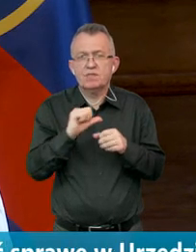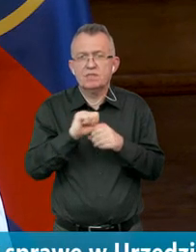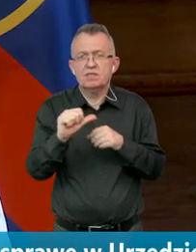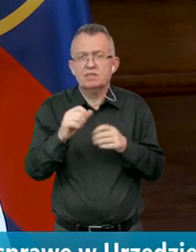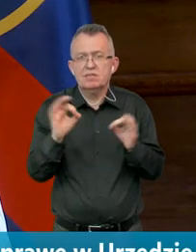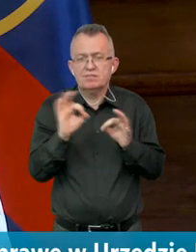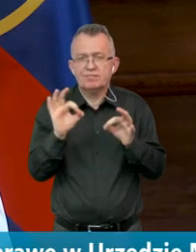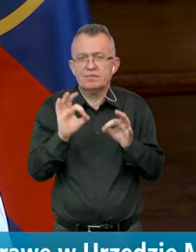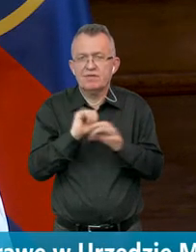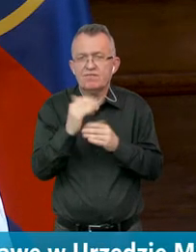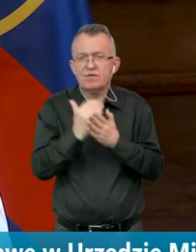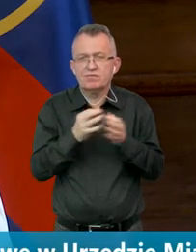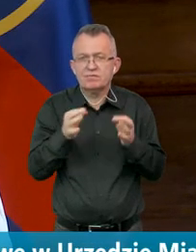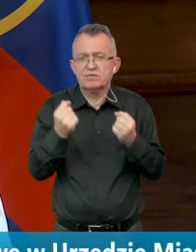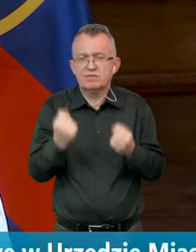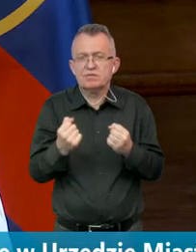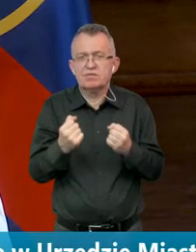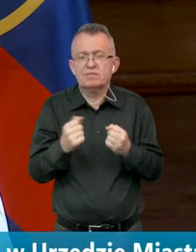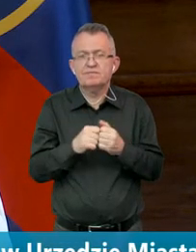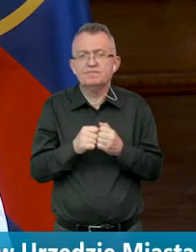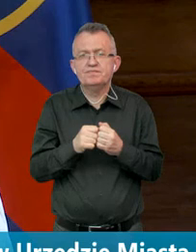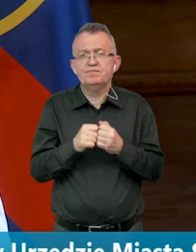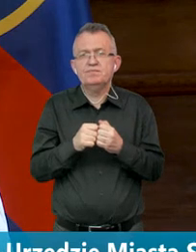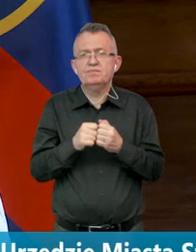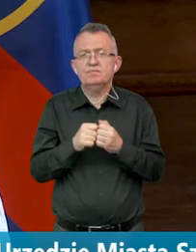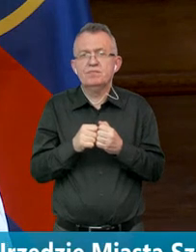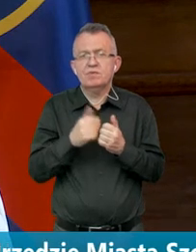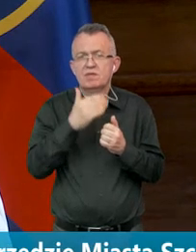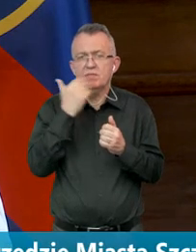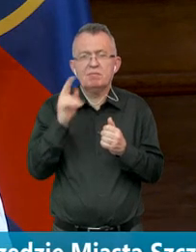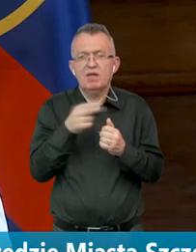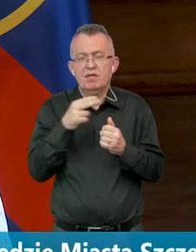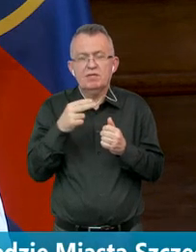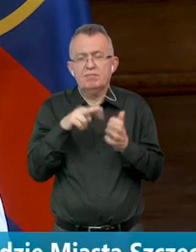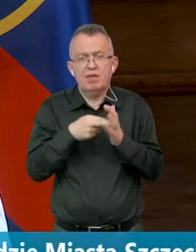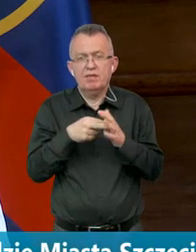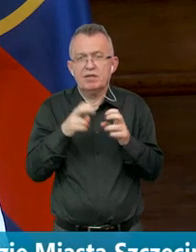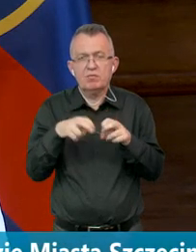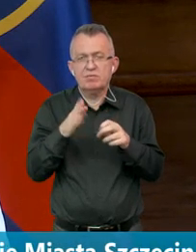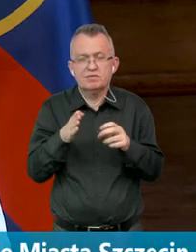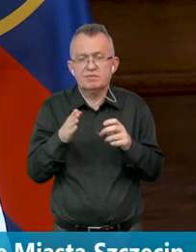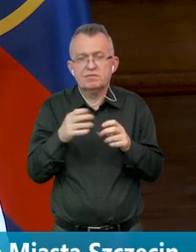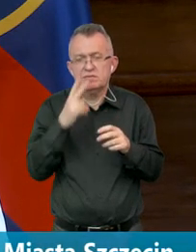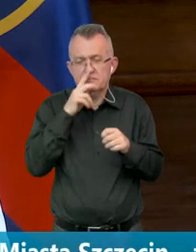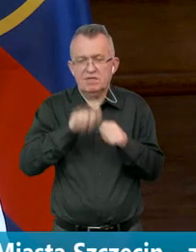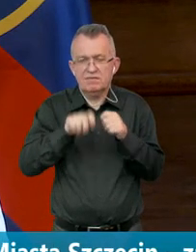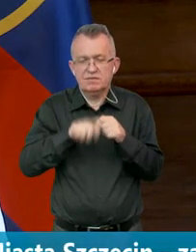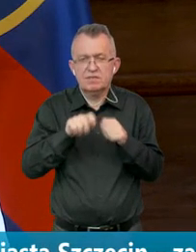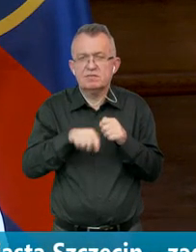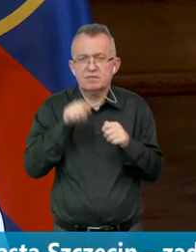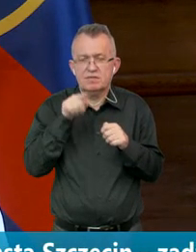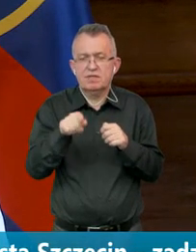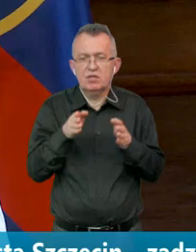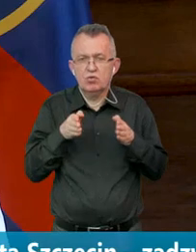dramat. Pani Lidio, nie mam takiej wiedzy na tą chwilę. Też postaramy się sprawdzić stan